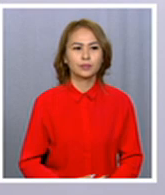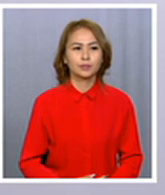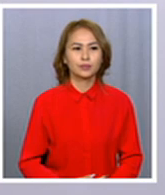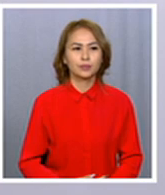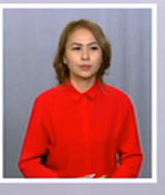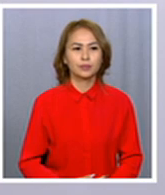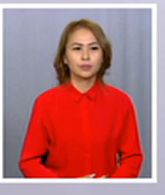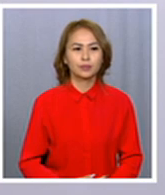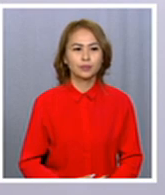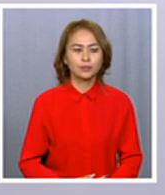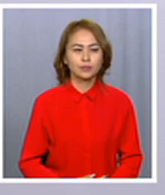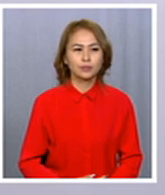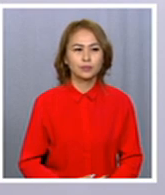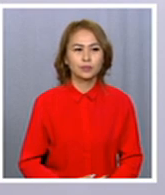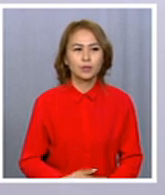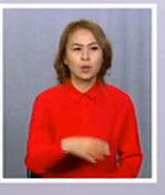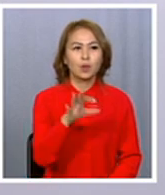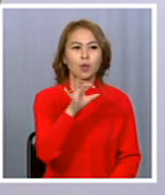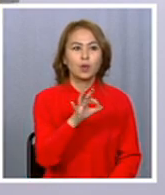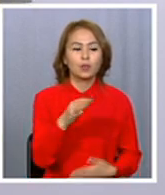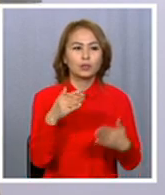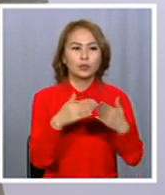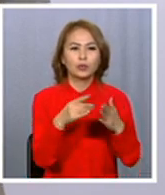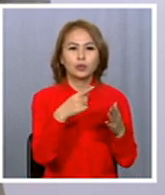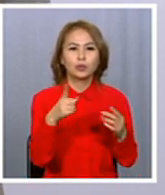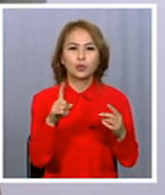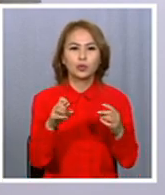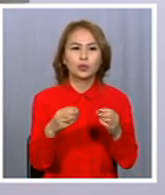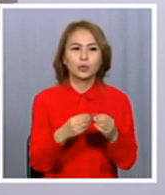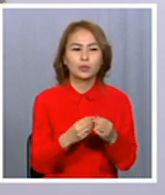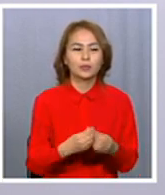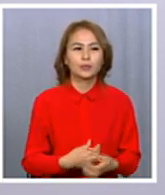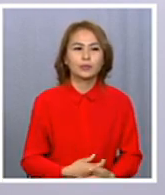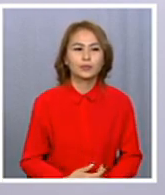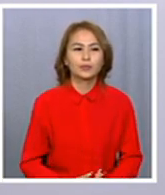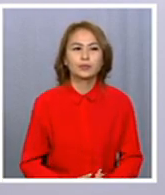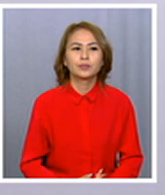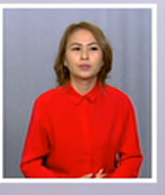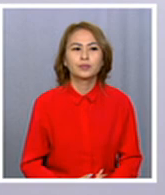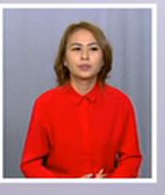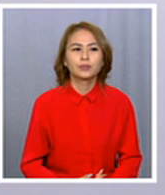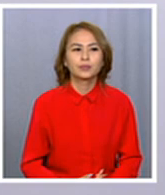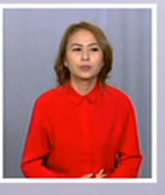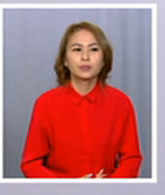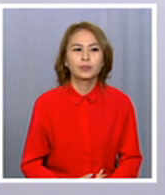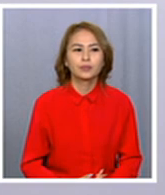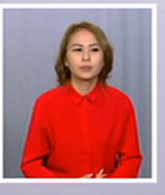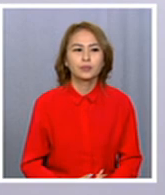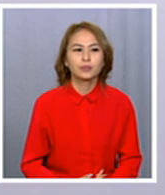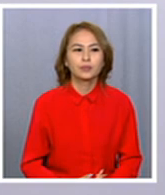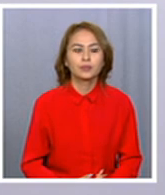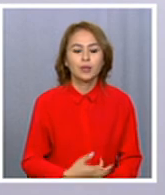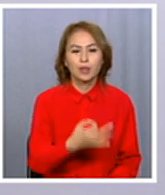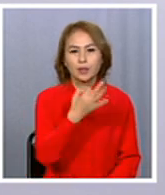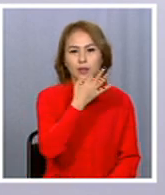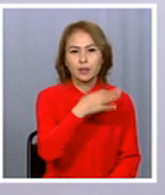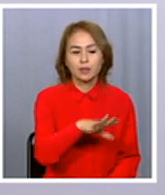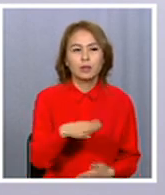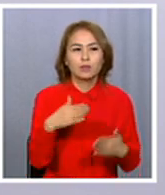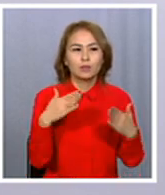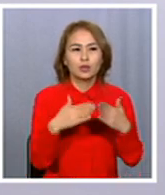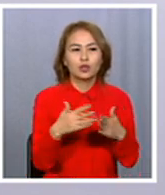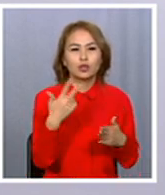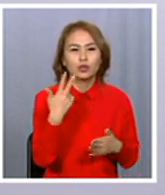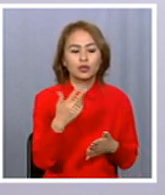Сонда мына О бұрышы 110 градусқа тең. Еске түсіреміз бұлар. Біз айттық қой, мына кезген бұрышты 3